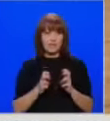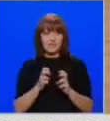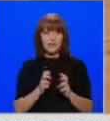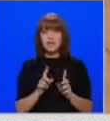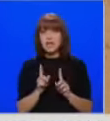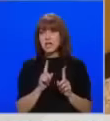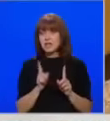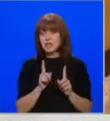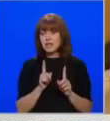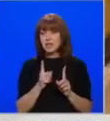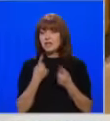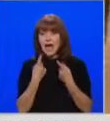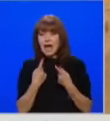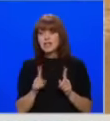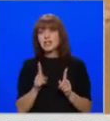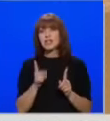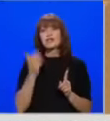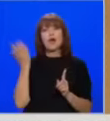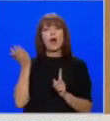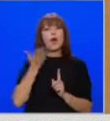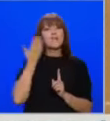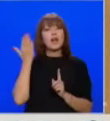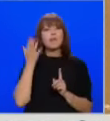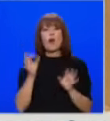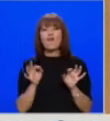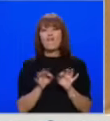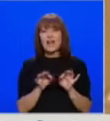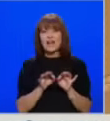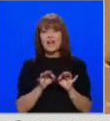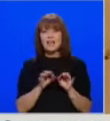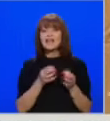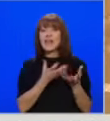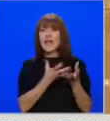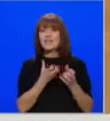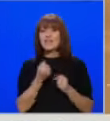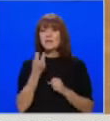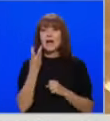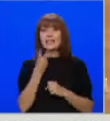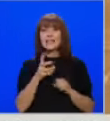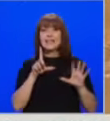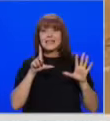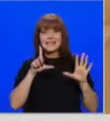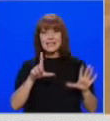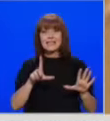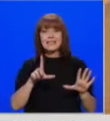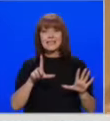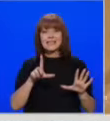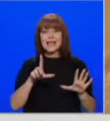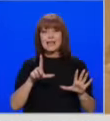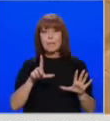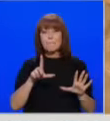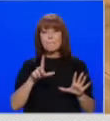нищо да не отстъпват на онези, които по времето на Фердинанд България е взела за 37 милиона златни лева